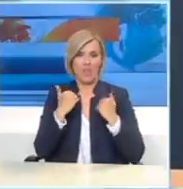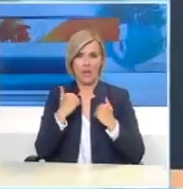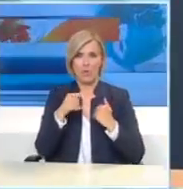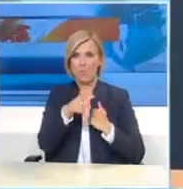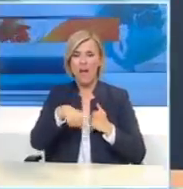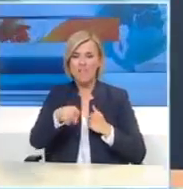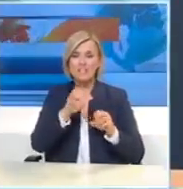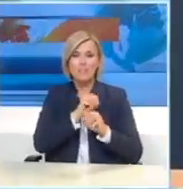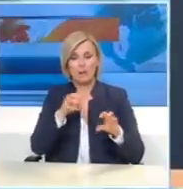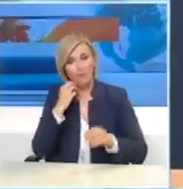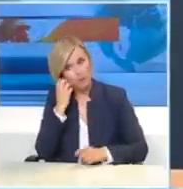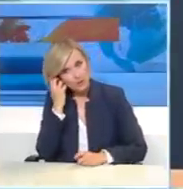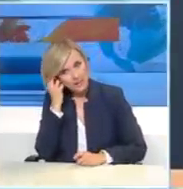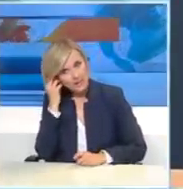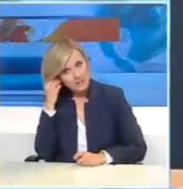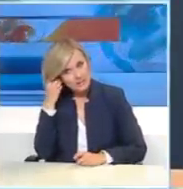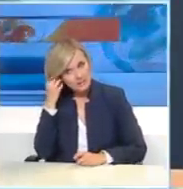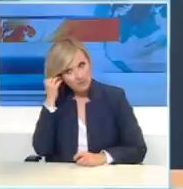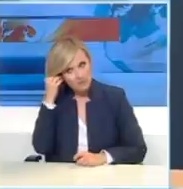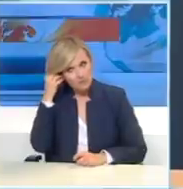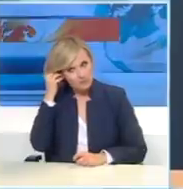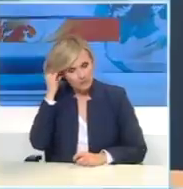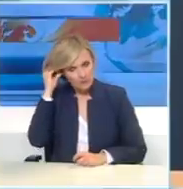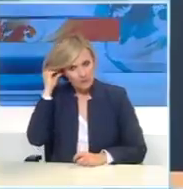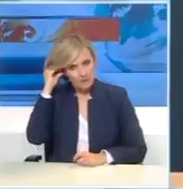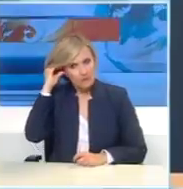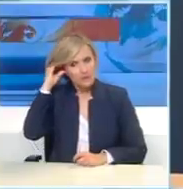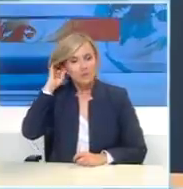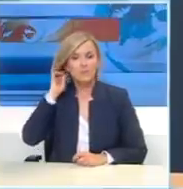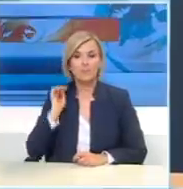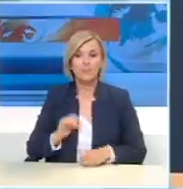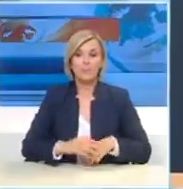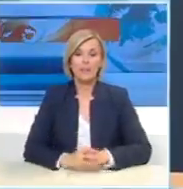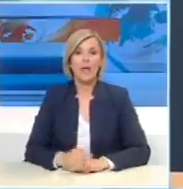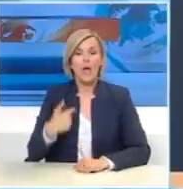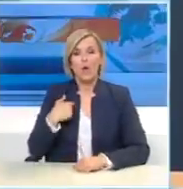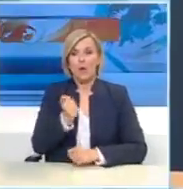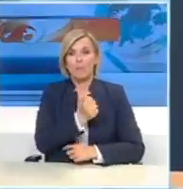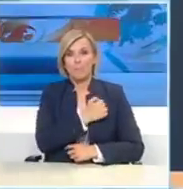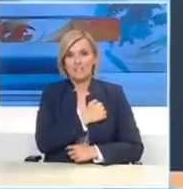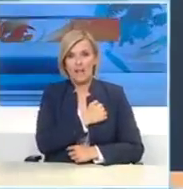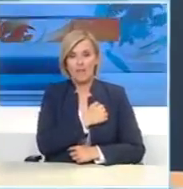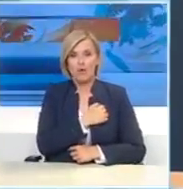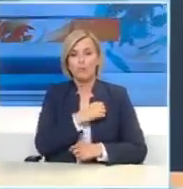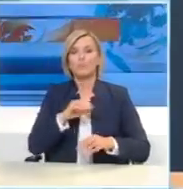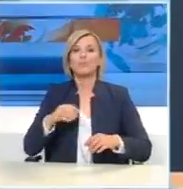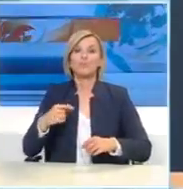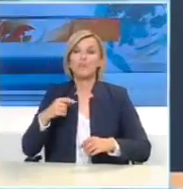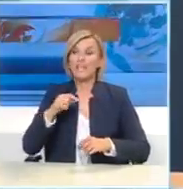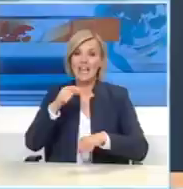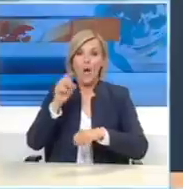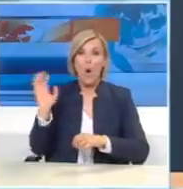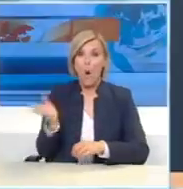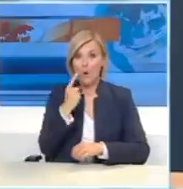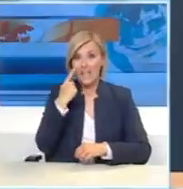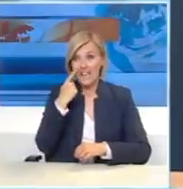για επιπλοκές από το σχήμα το οποίο δίνεται κατά κόρον στα ελληνικά νοσοκομεία. Και θεωρώ ότι ένα από τα προτερήματα που είχαμε στην αντιμετώπιση αυτής